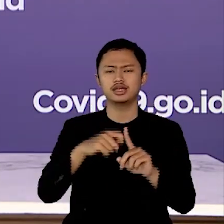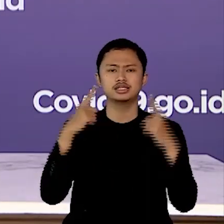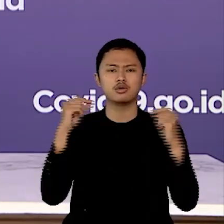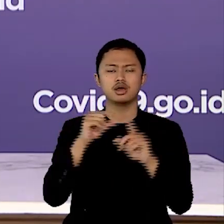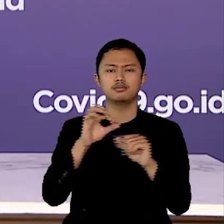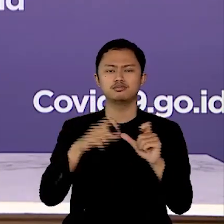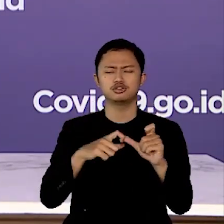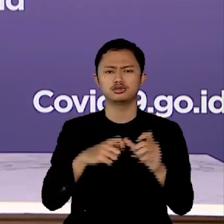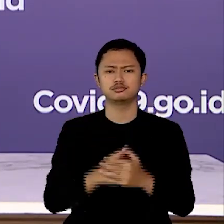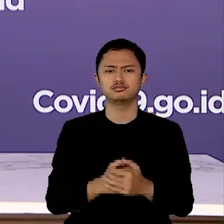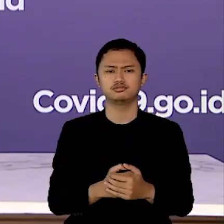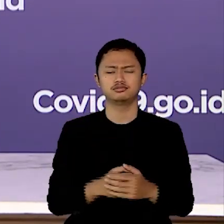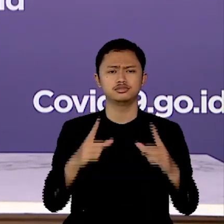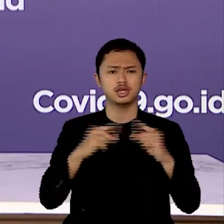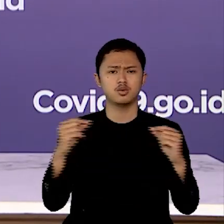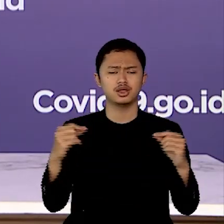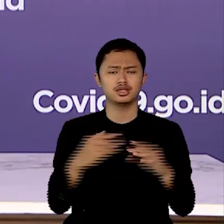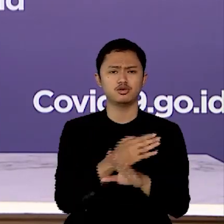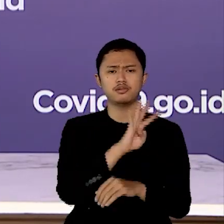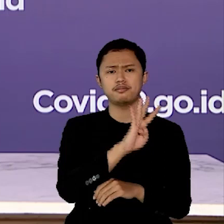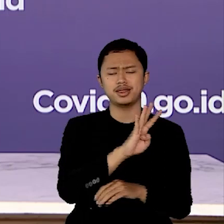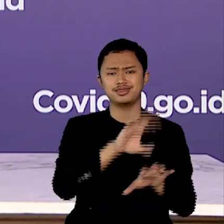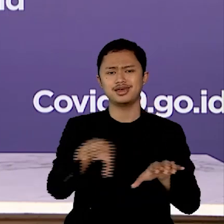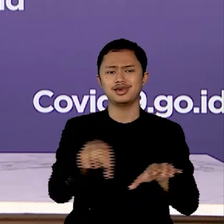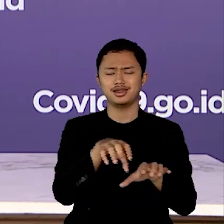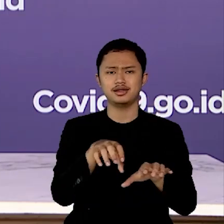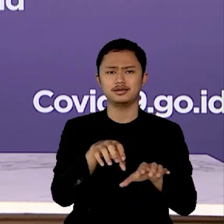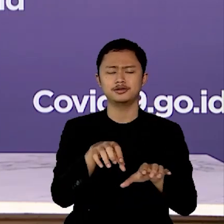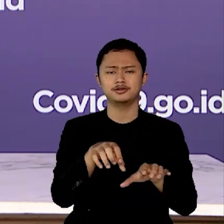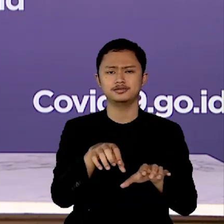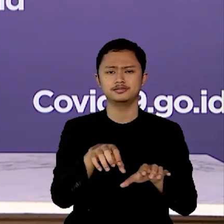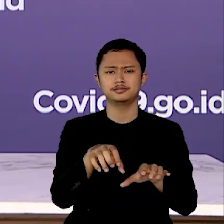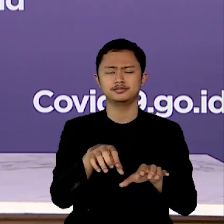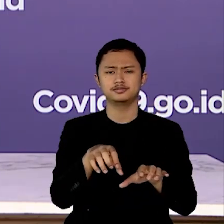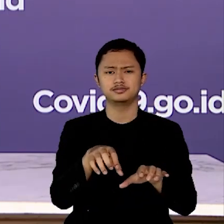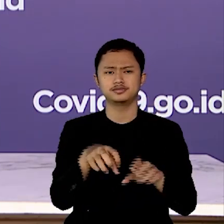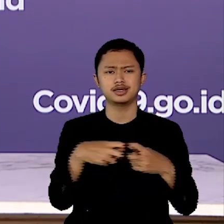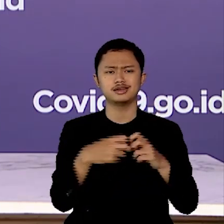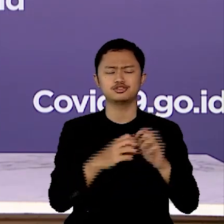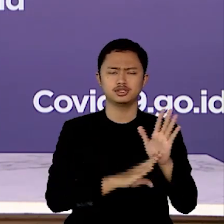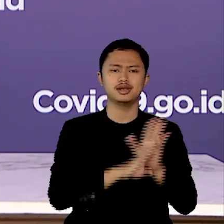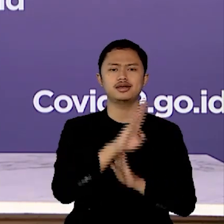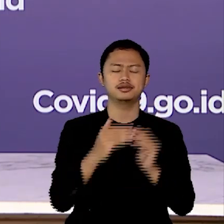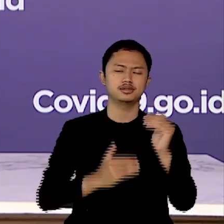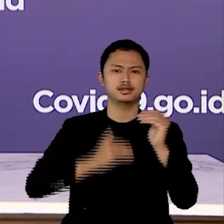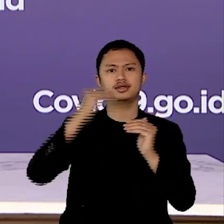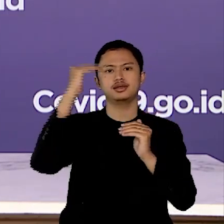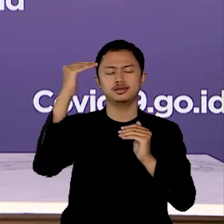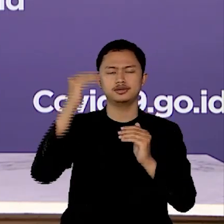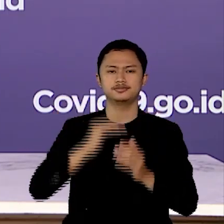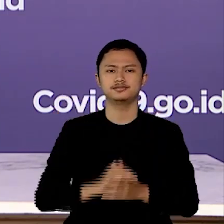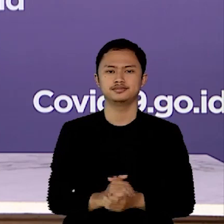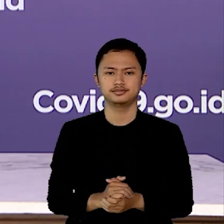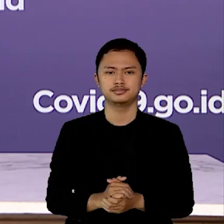empat kabupaten di Jawa Timur yakni Malang Sara Bangkalan dan kota Surabaya mengalami kenaikan kasus tertinggi